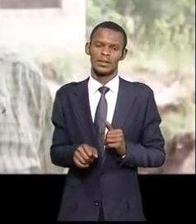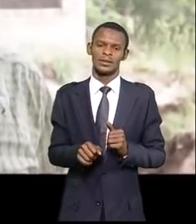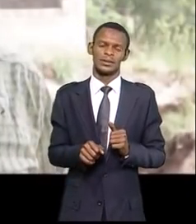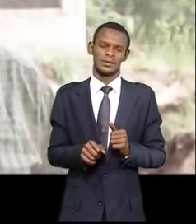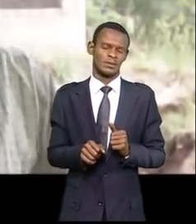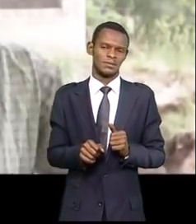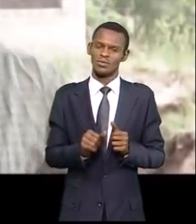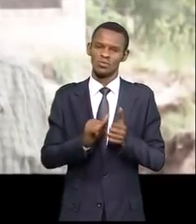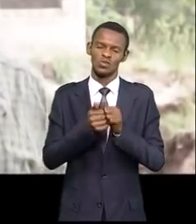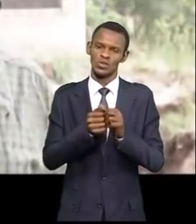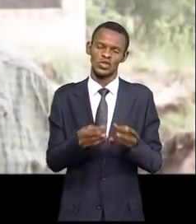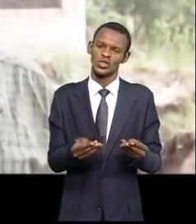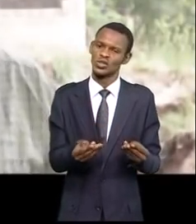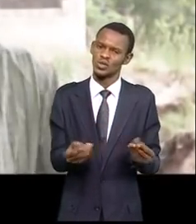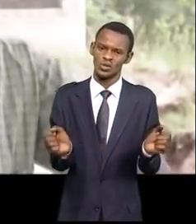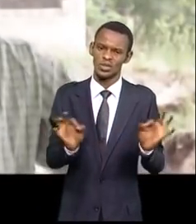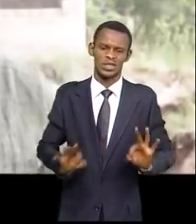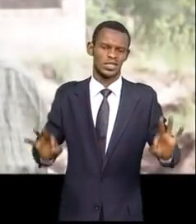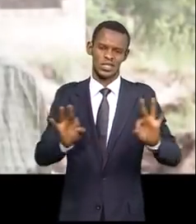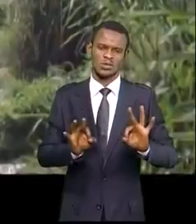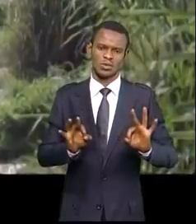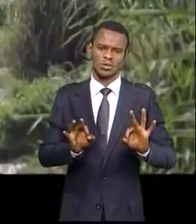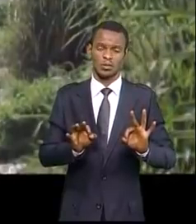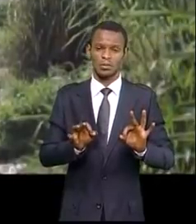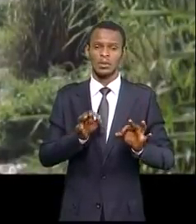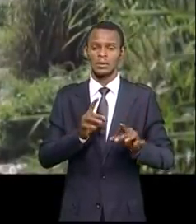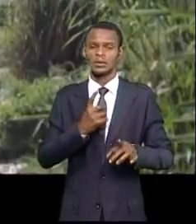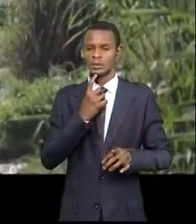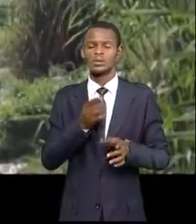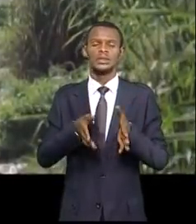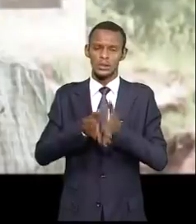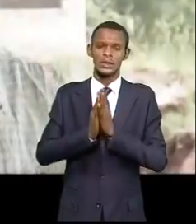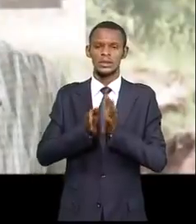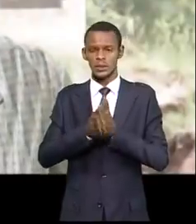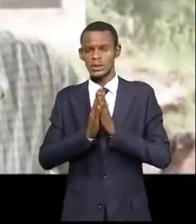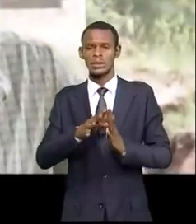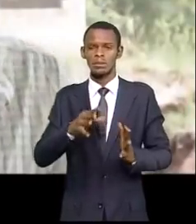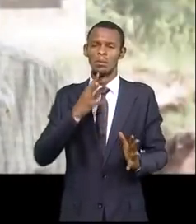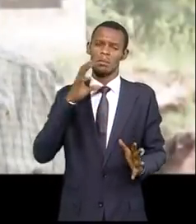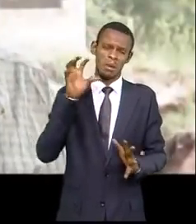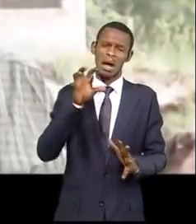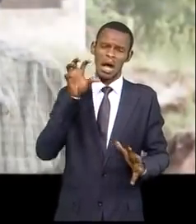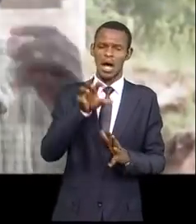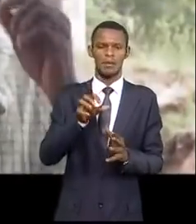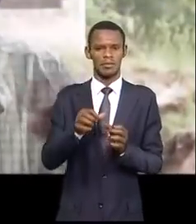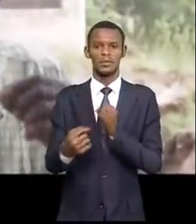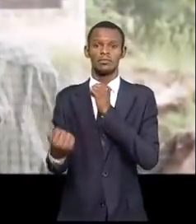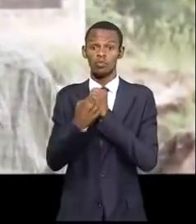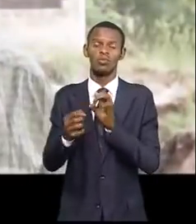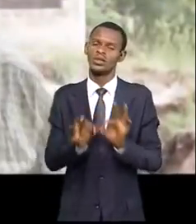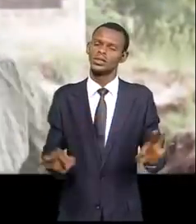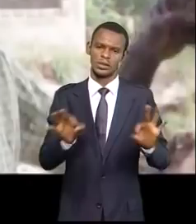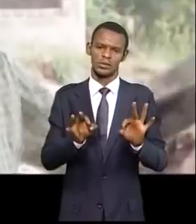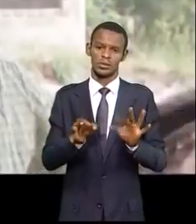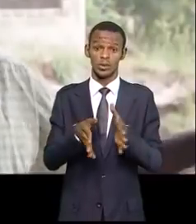famille ici c'est comme si vous nous avez oublié demandons pour l'assistance aux côtés assez d'avesnes roquettes et nous